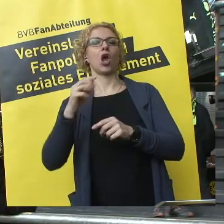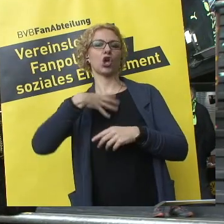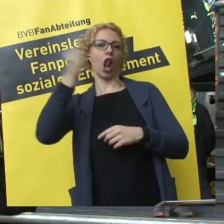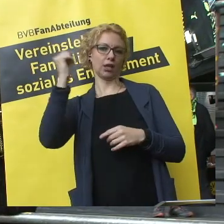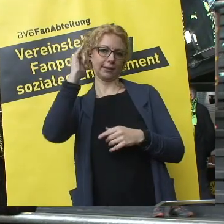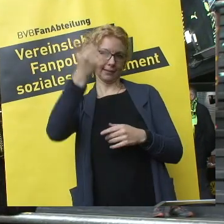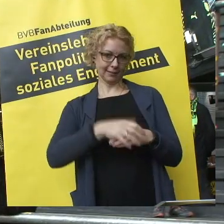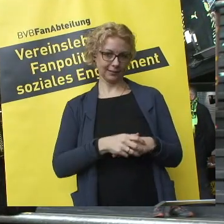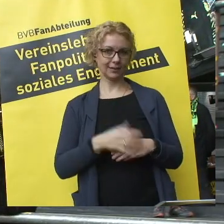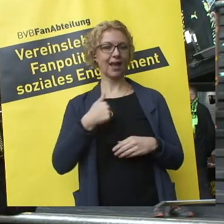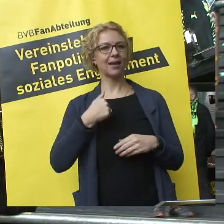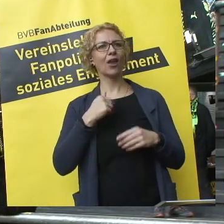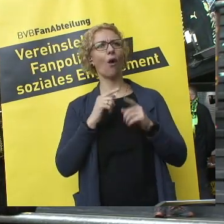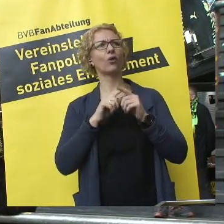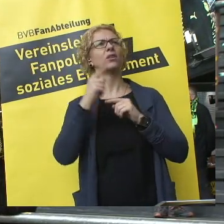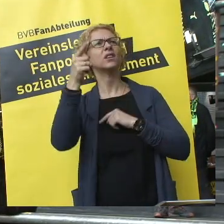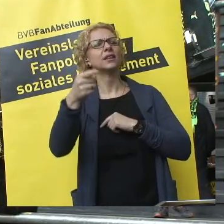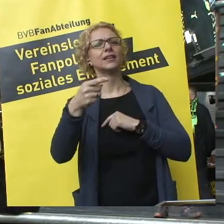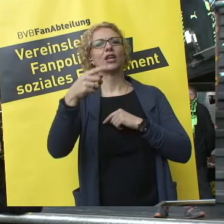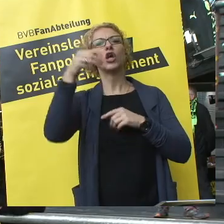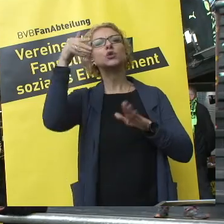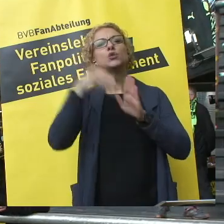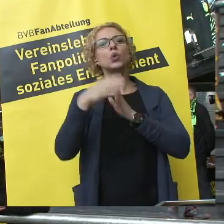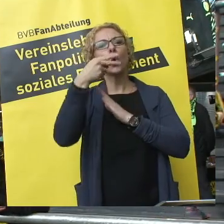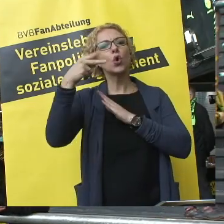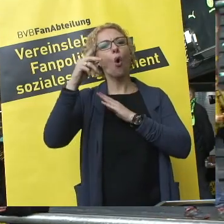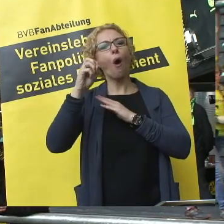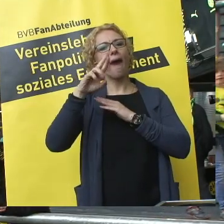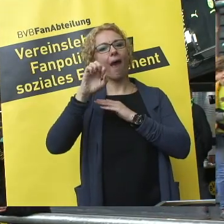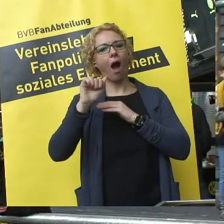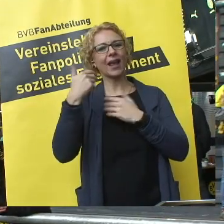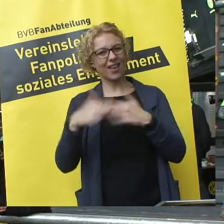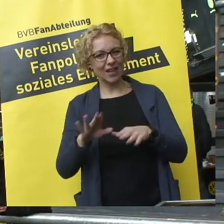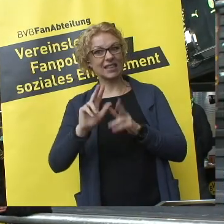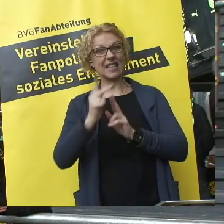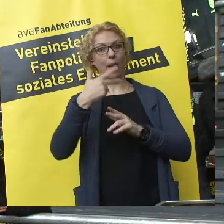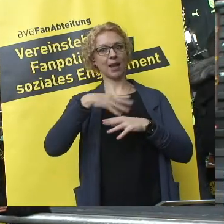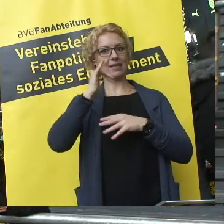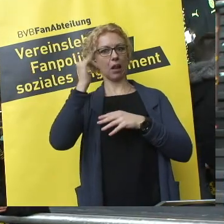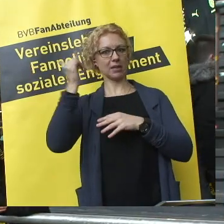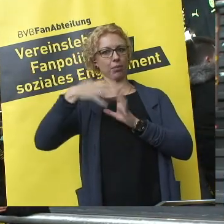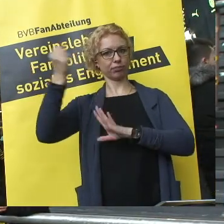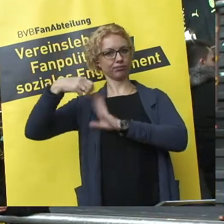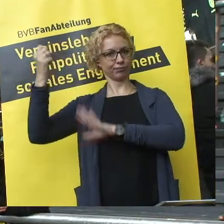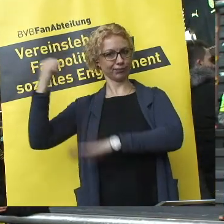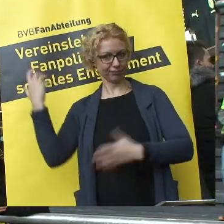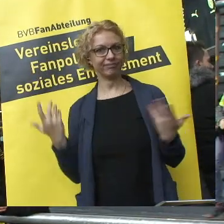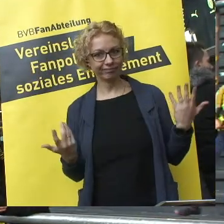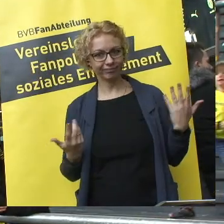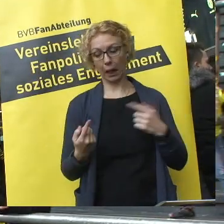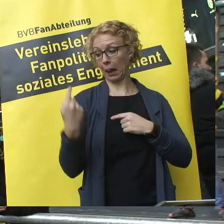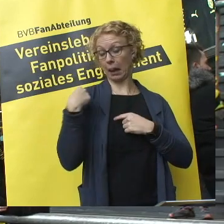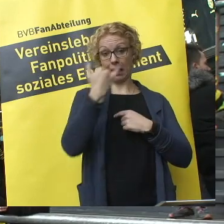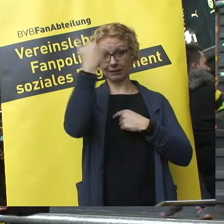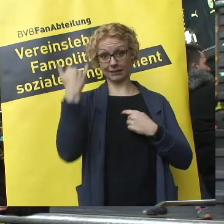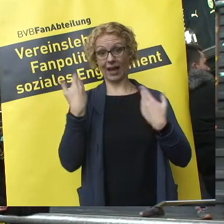auch ein bisschen weiter weg gewesen in Südkorea, in Pyeongchang, da habe ich 3-mal Silber geholt. Und im letzten Jahr